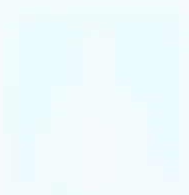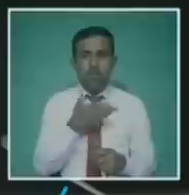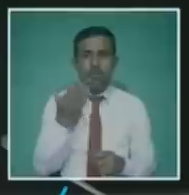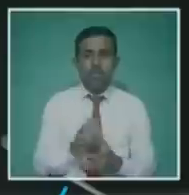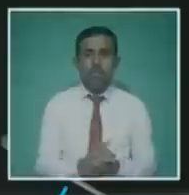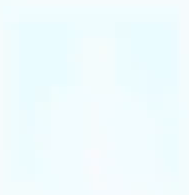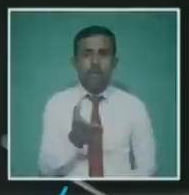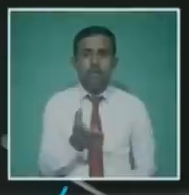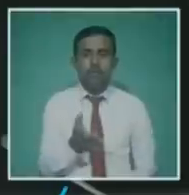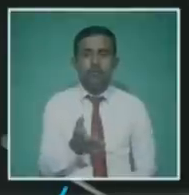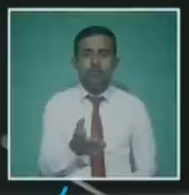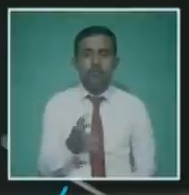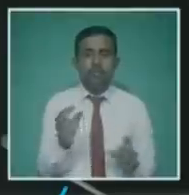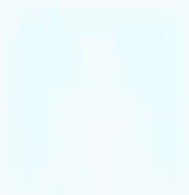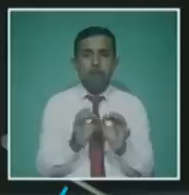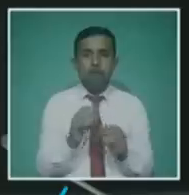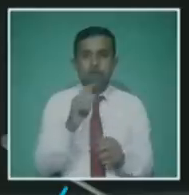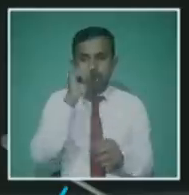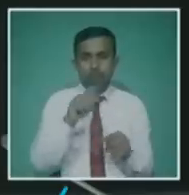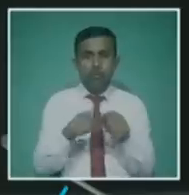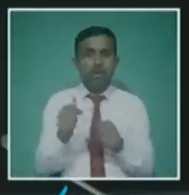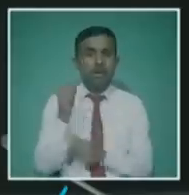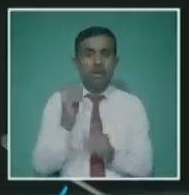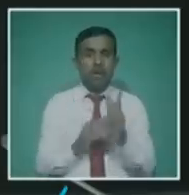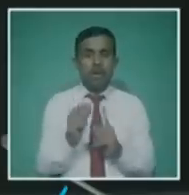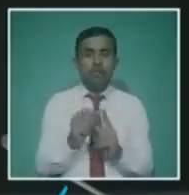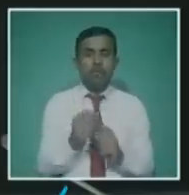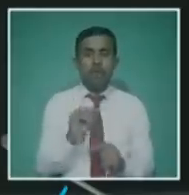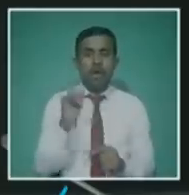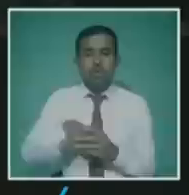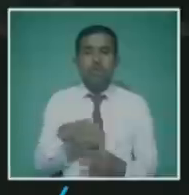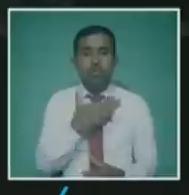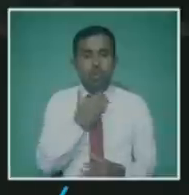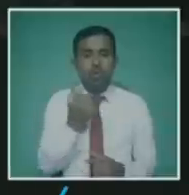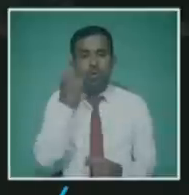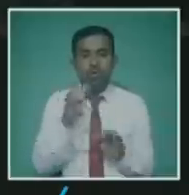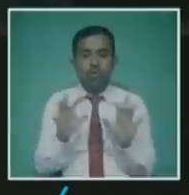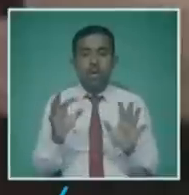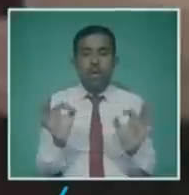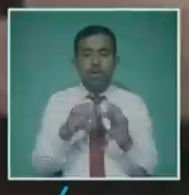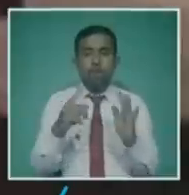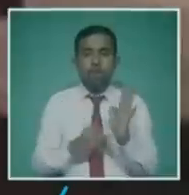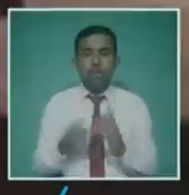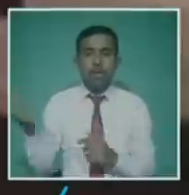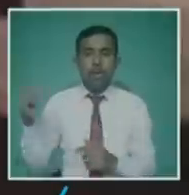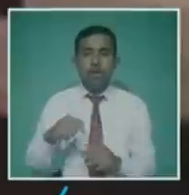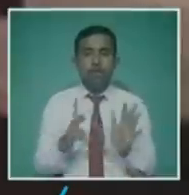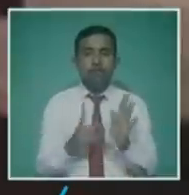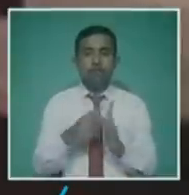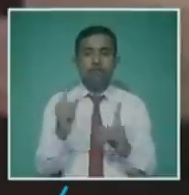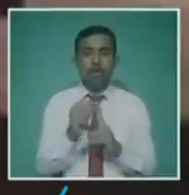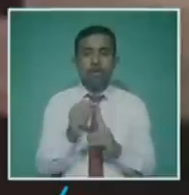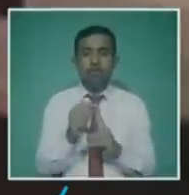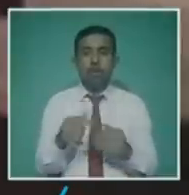තිබුණා. ලැජ්ජයිනේ. බැසිල් රාජපක්ෂ වගේ හිටපු ඇමතිවරයෙක්ට රුපියල් 8000ක් ගෙවන්න සල්ලි නැද්ද? බැසිල් රාජපක්ෂ මැතිතුමා ආවේ VIP පරයන්තය